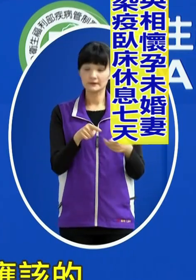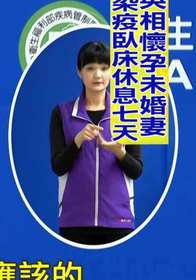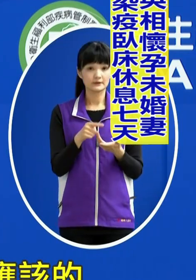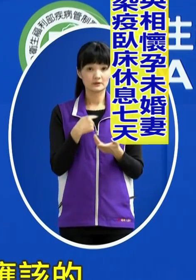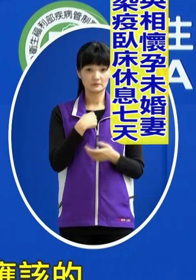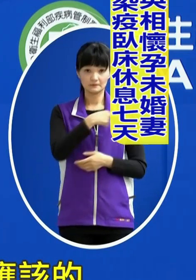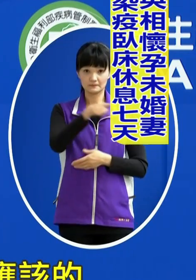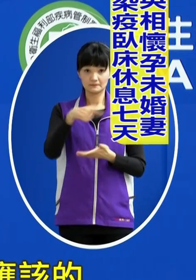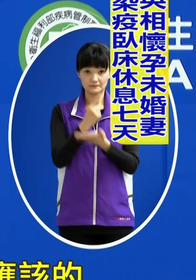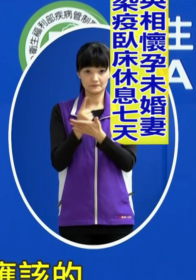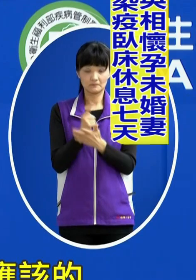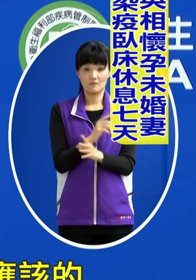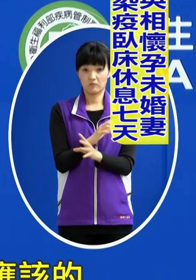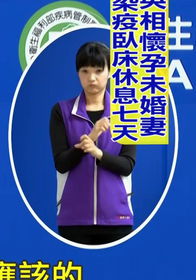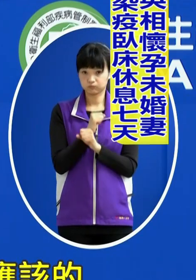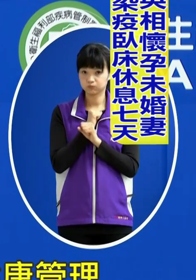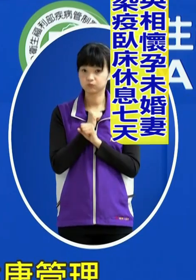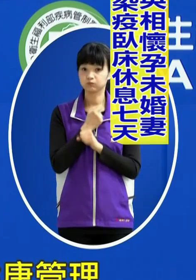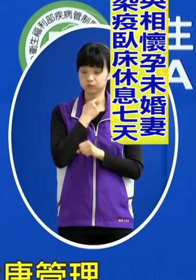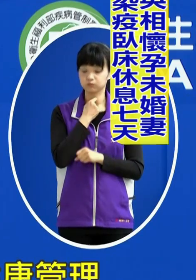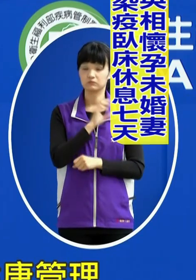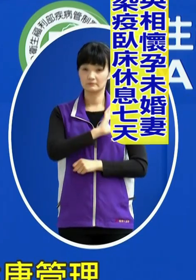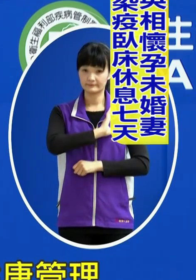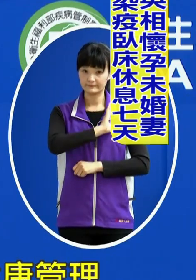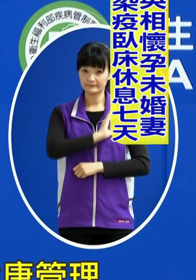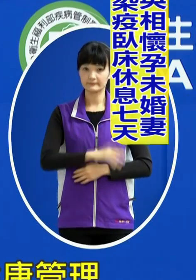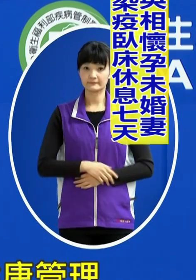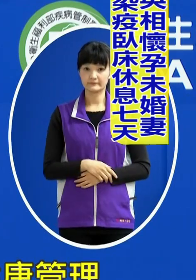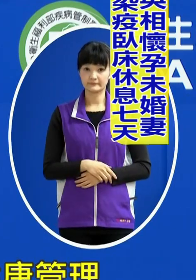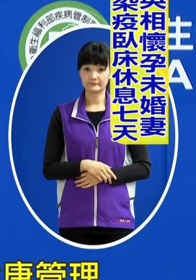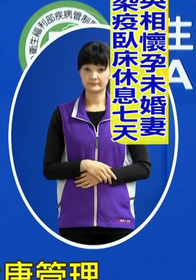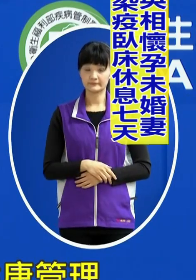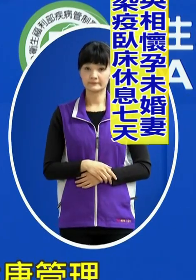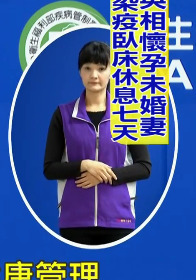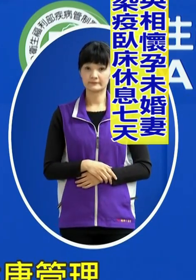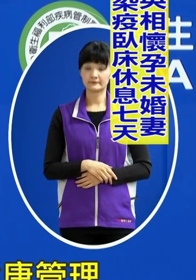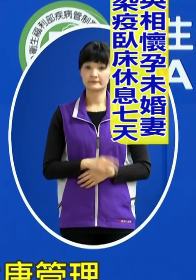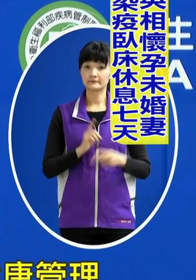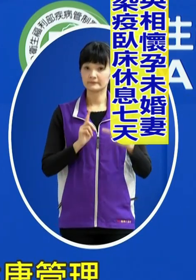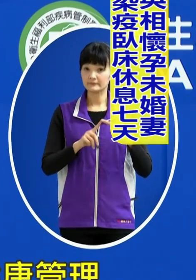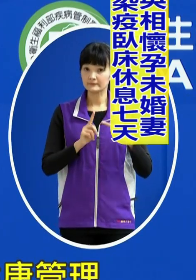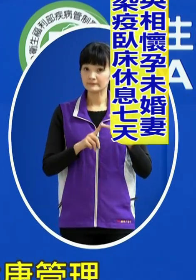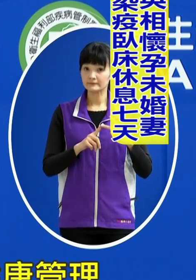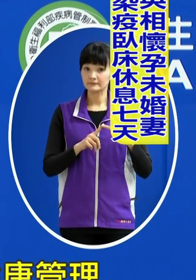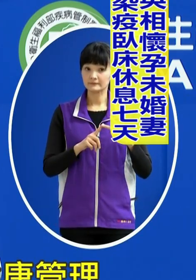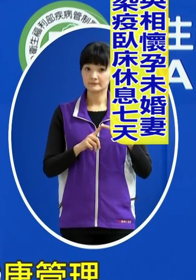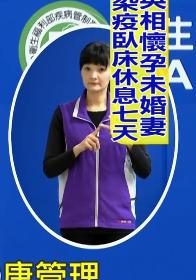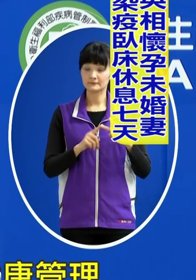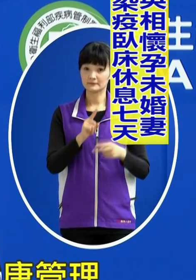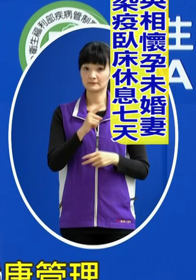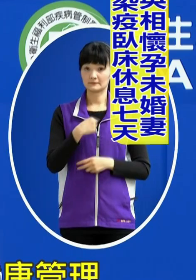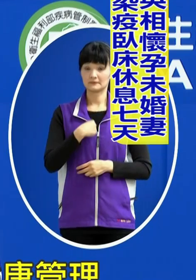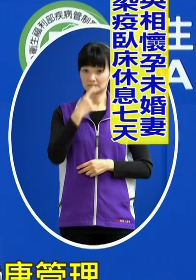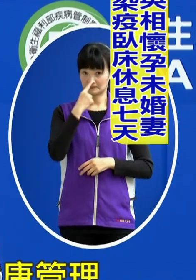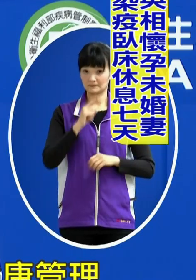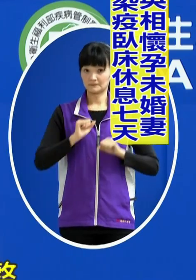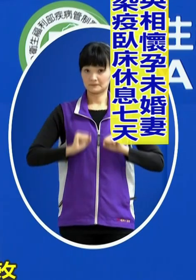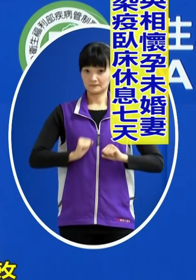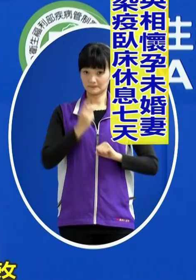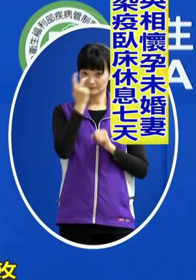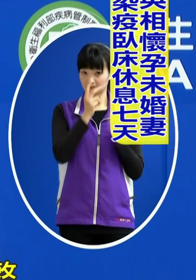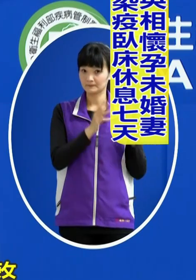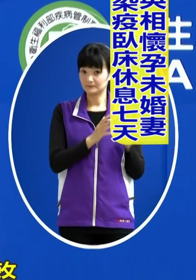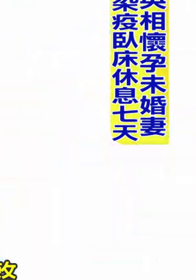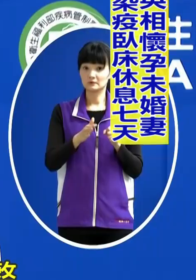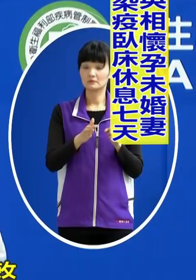觉，那是应该的。然后第二个，对于这种停止之后我们的自主健康管理，我想我们会要